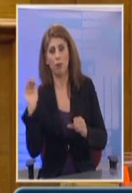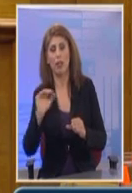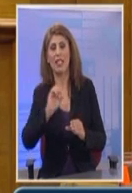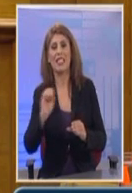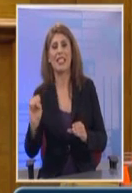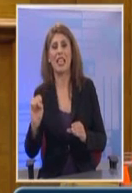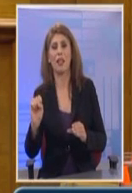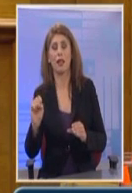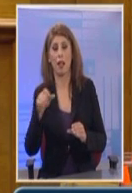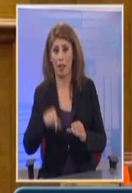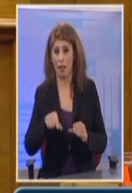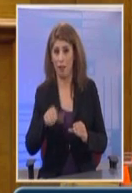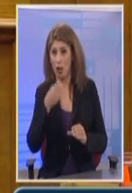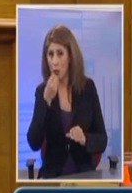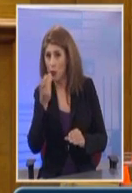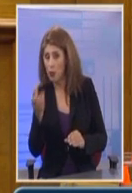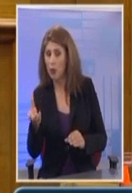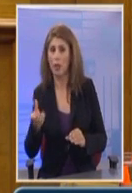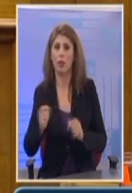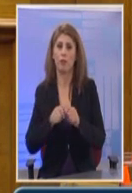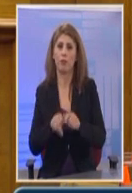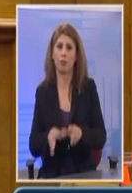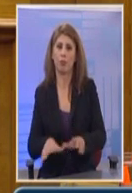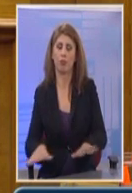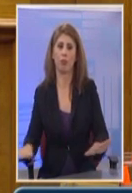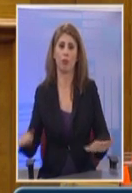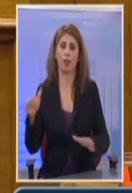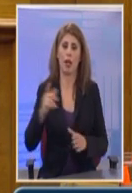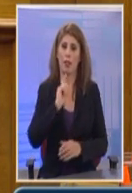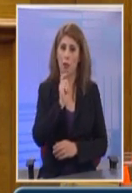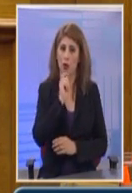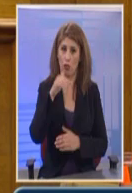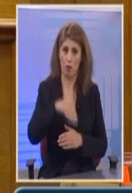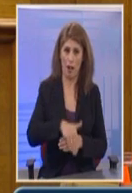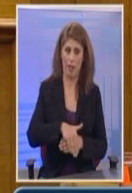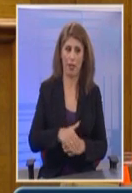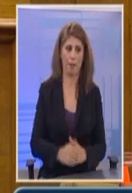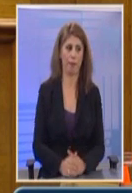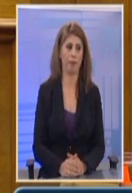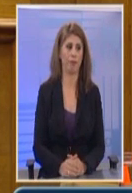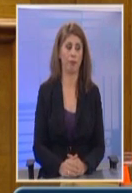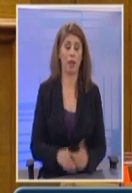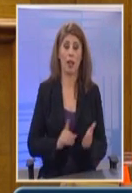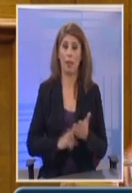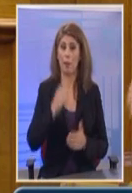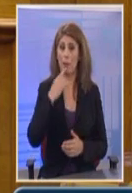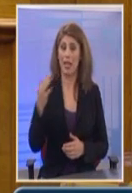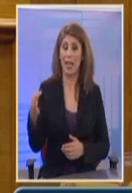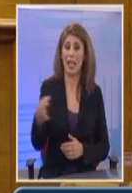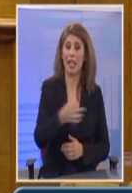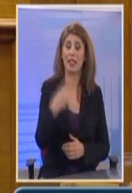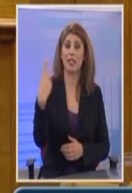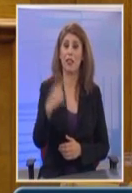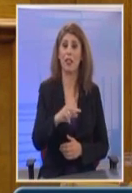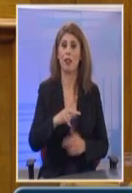Και σε αυτή τη διαρροή που στείλατε στους δημοσιογράφους το βράδυ θα έπρεπε να μιλάτε για τη δική